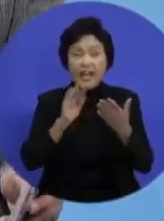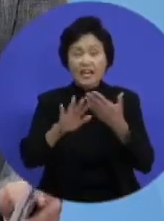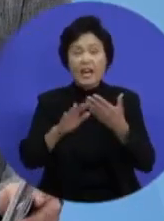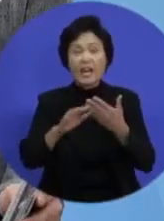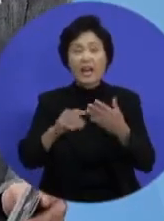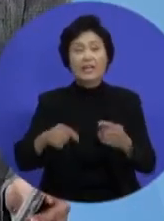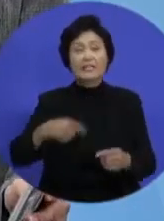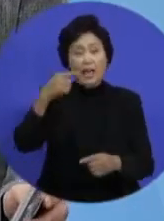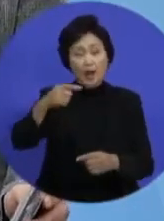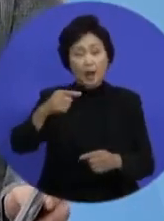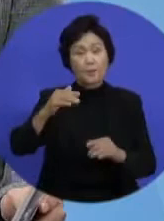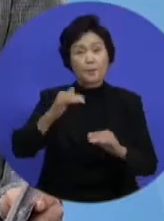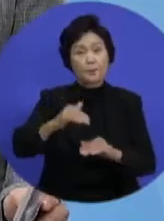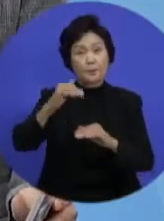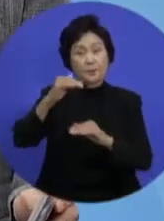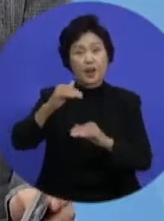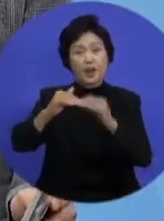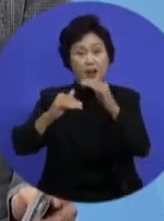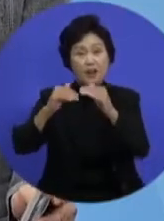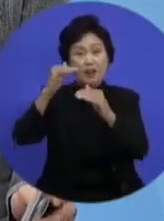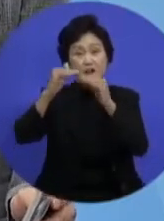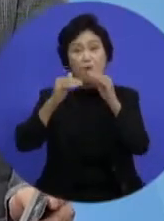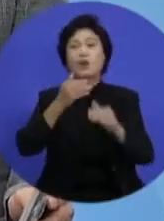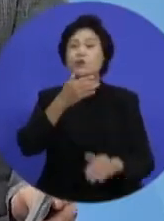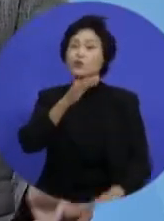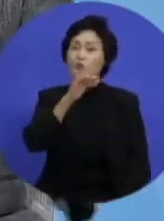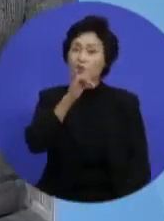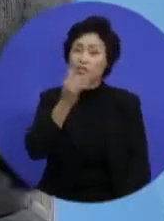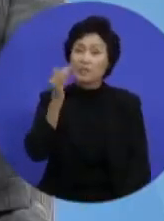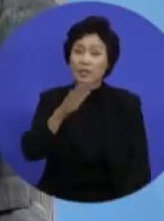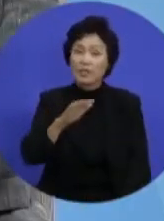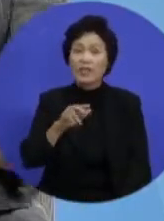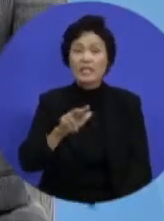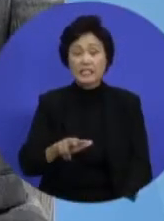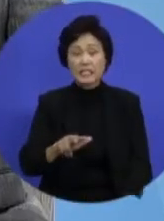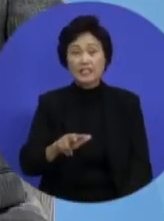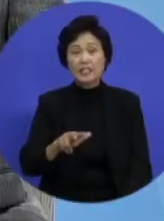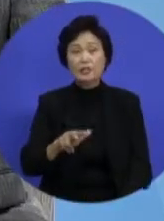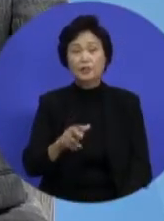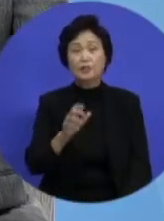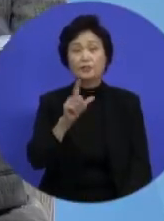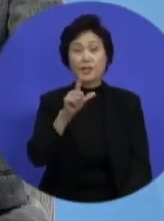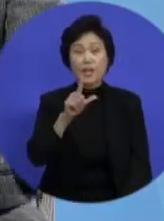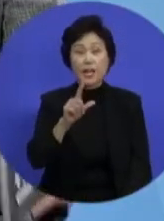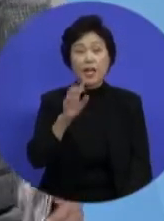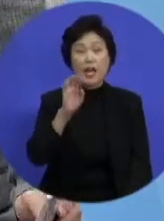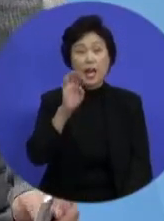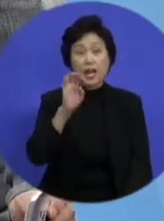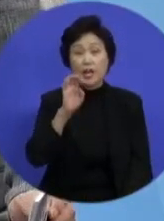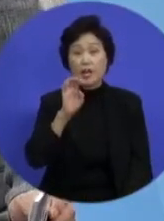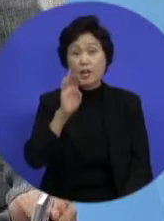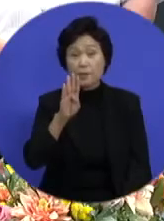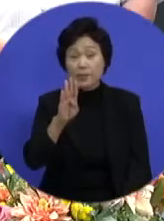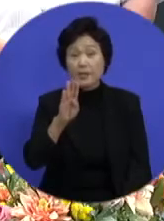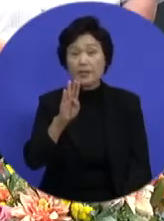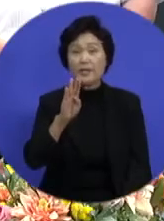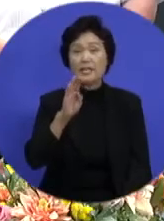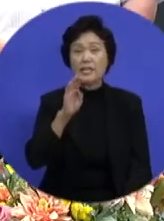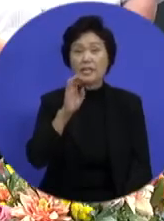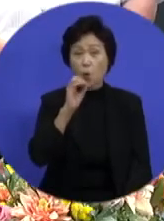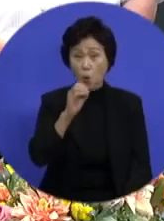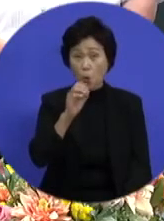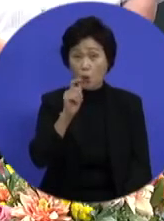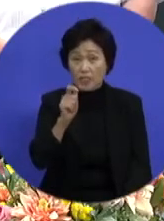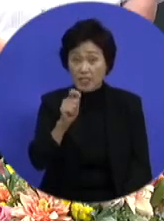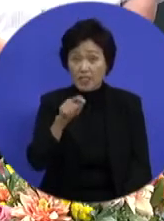건데 지금 그 LBOT 같은 경우에는 그런 게 전혀 없는 거죠? 전혀 없는 건 아니고요. 예. 저희가 있어요? 필수